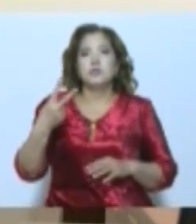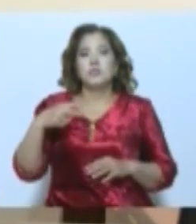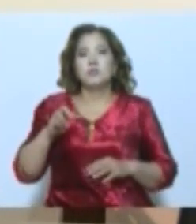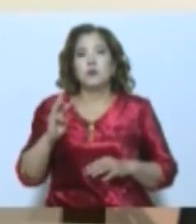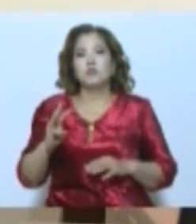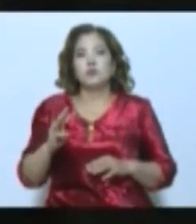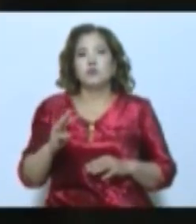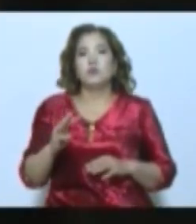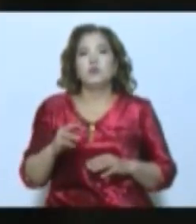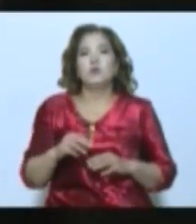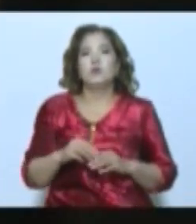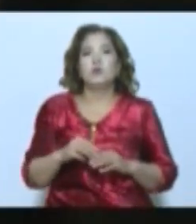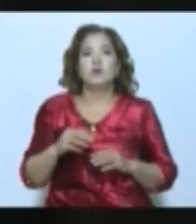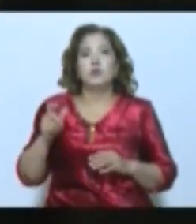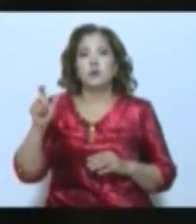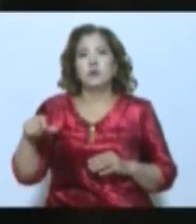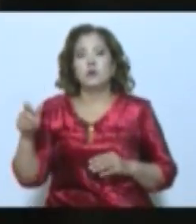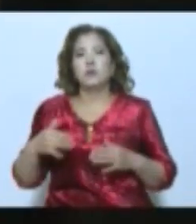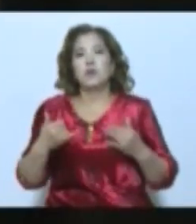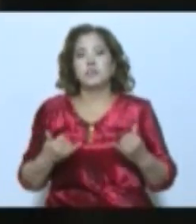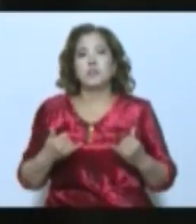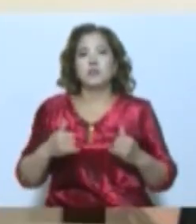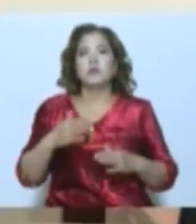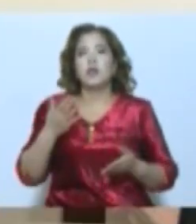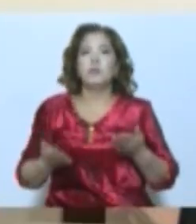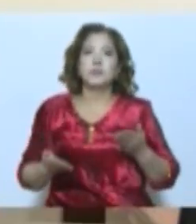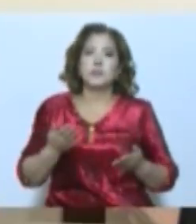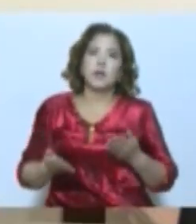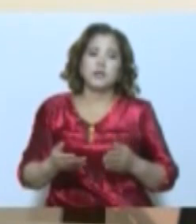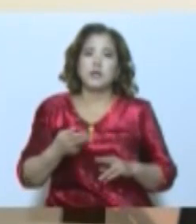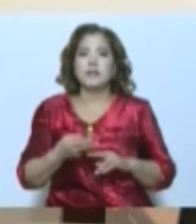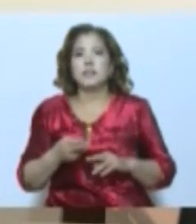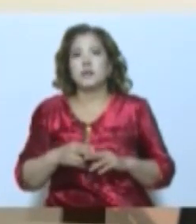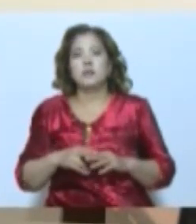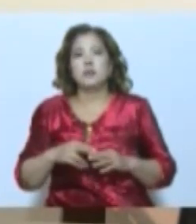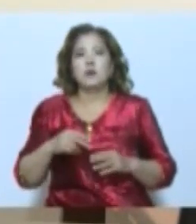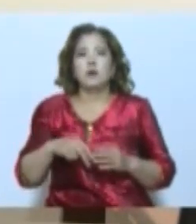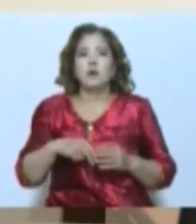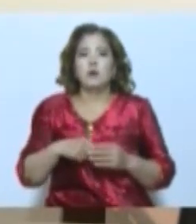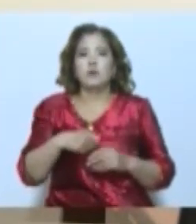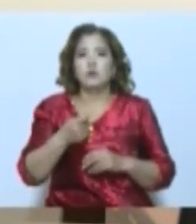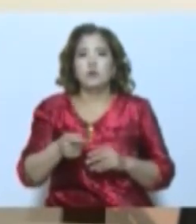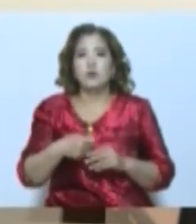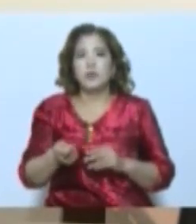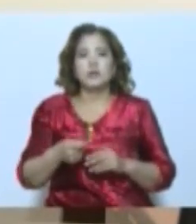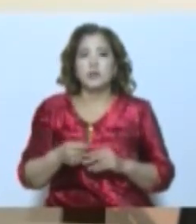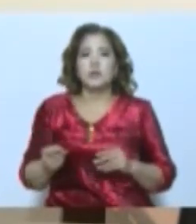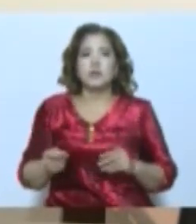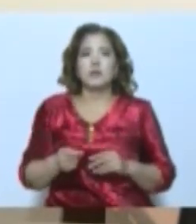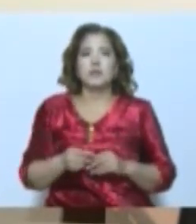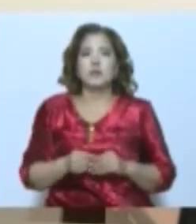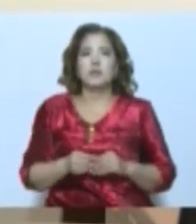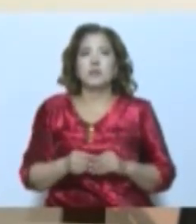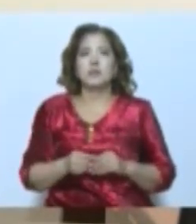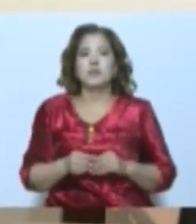орындалғаны 10 атқарылған жұмыстар. Қазіргі таңда мысалы егер де борышкер төлемін жүрген жағдайда өнер алушының дейміз ғой,